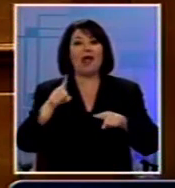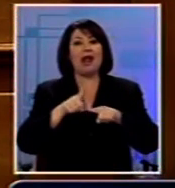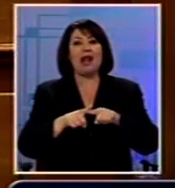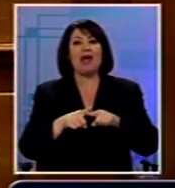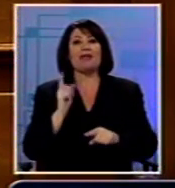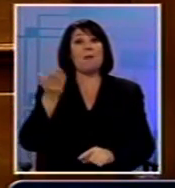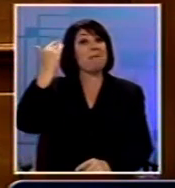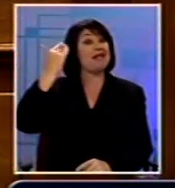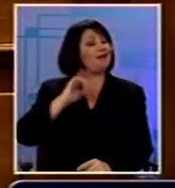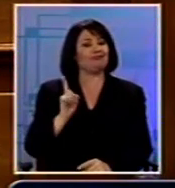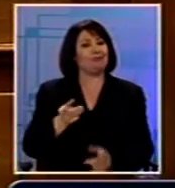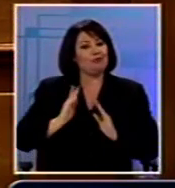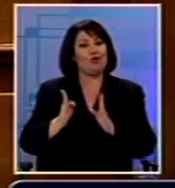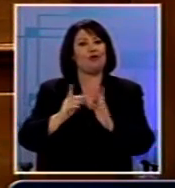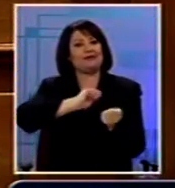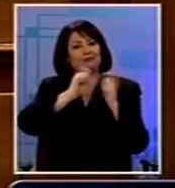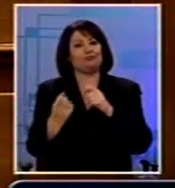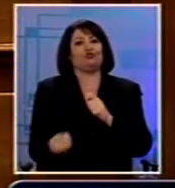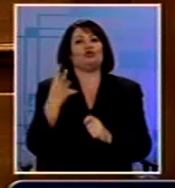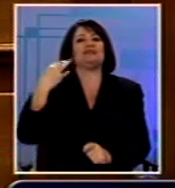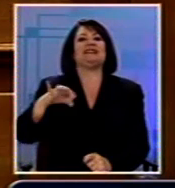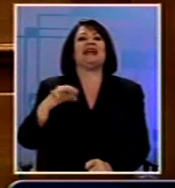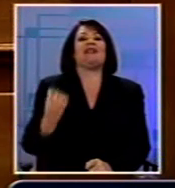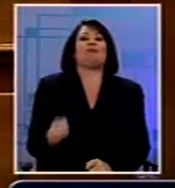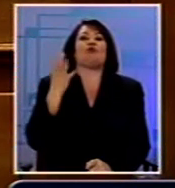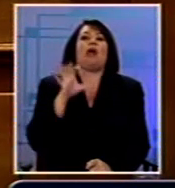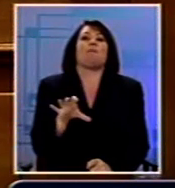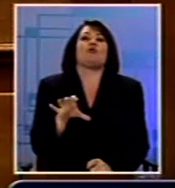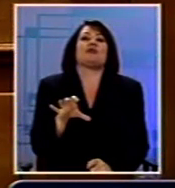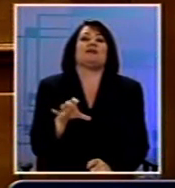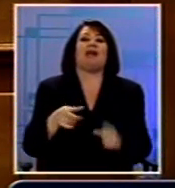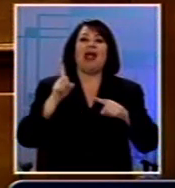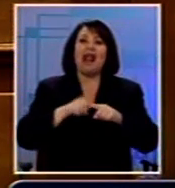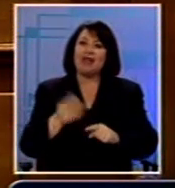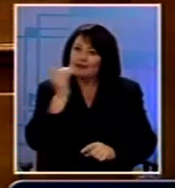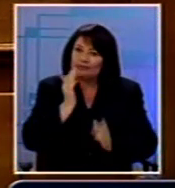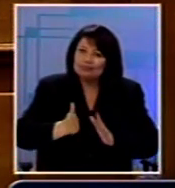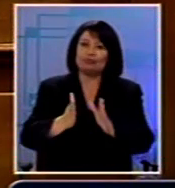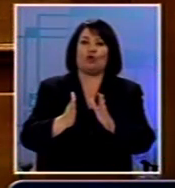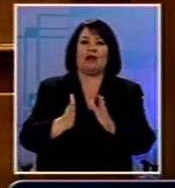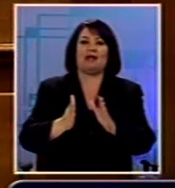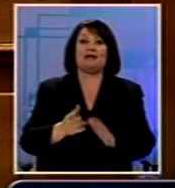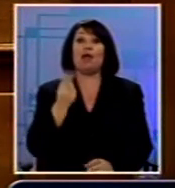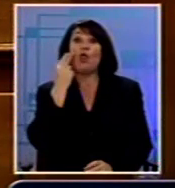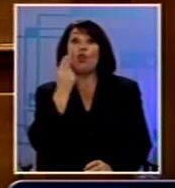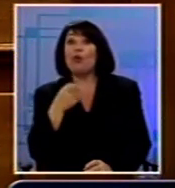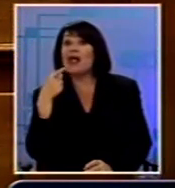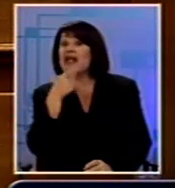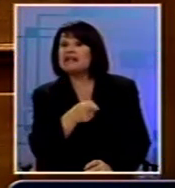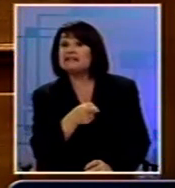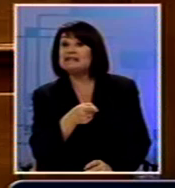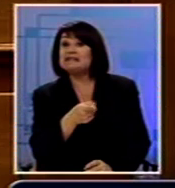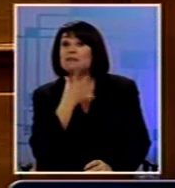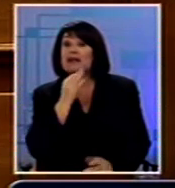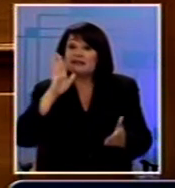βρίσκεται πια εκεί που ήταν. Άλλαξε σελίδα. Άλλαξε εποχή. Και η Ελλάδα ανεβαίνει ταχύτατα. Κοιτάξτε εσείς, μην